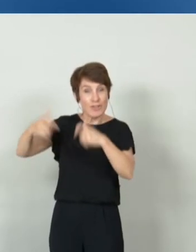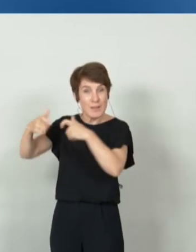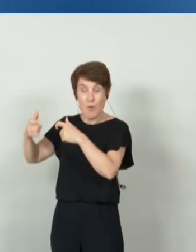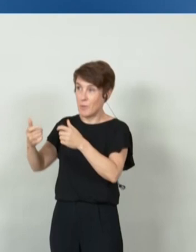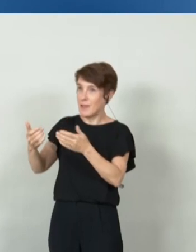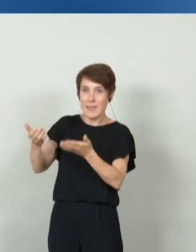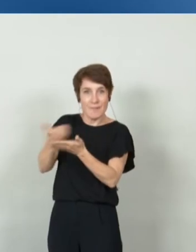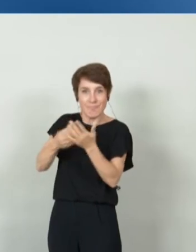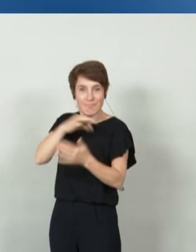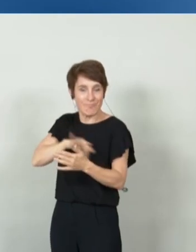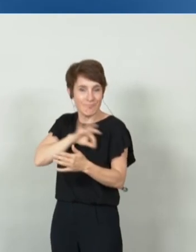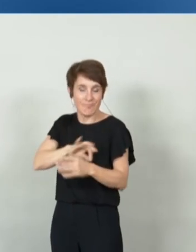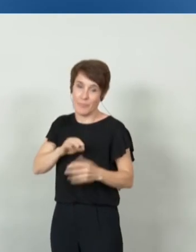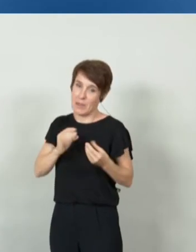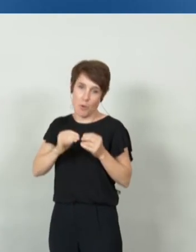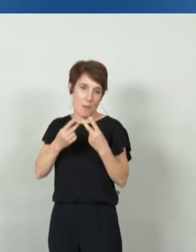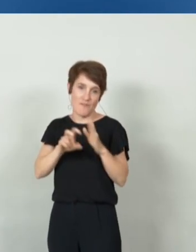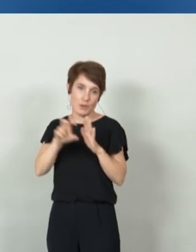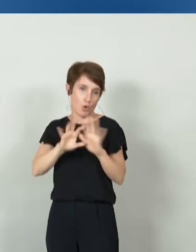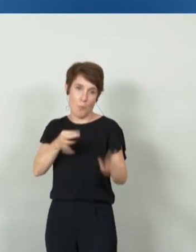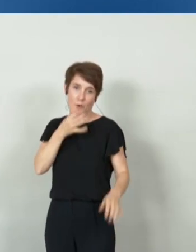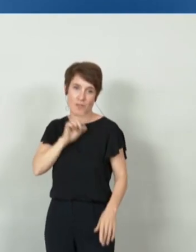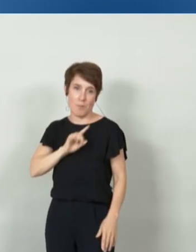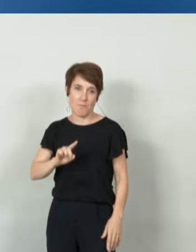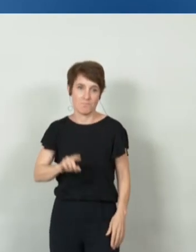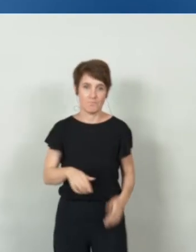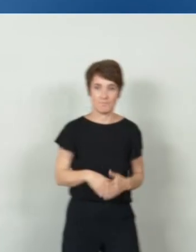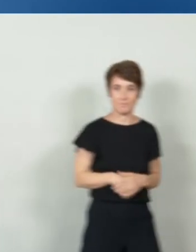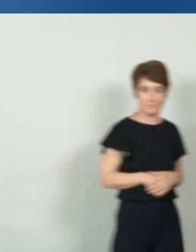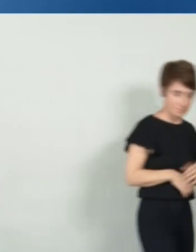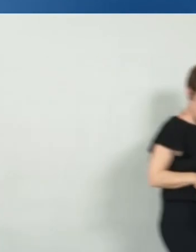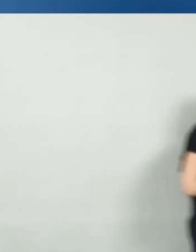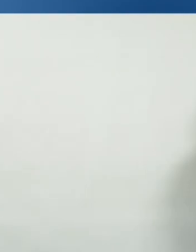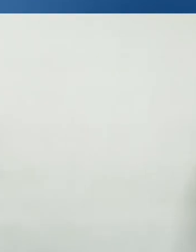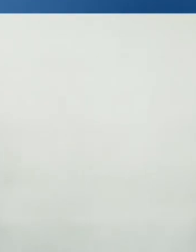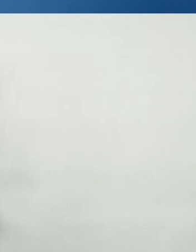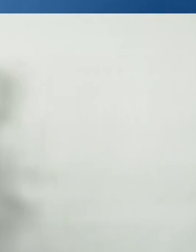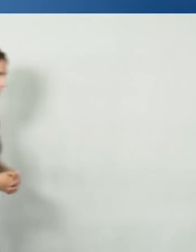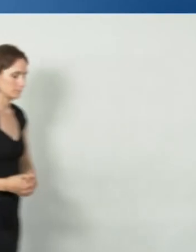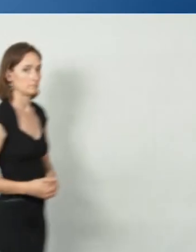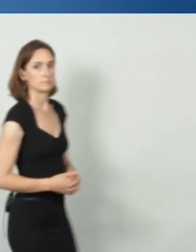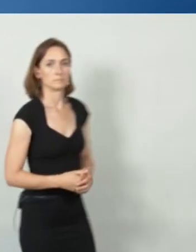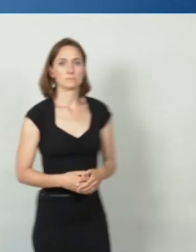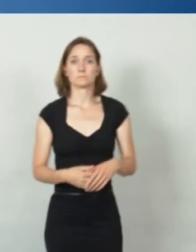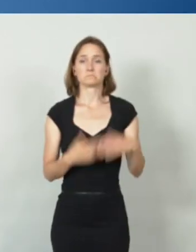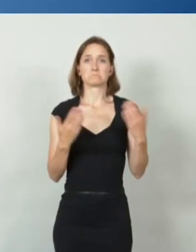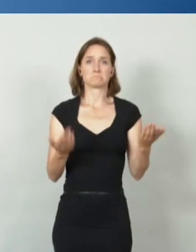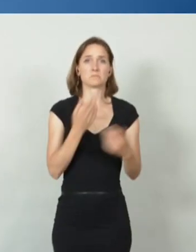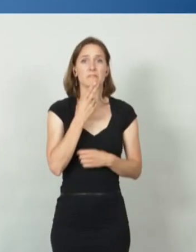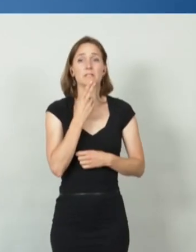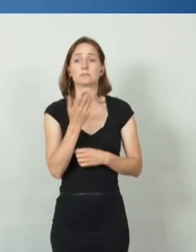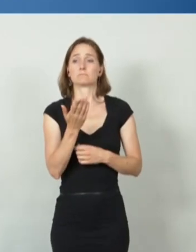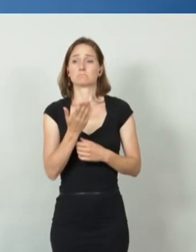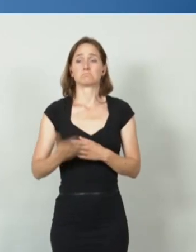amélioration durable de notre épargne les grenobloises et grenoblois n'auront pas vu leur ville investir et planifier avec justesse et réactivité la construction de leur avenir